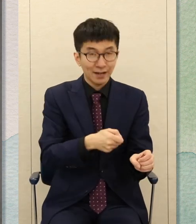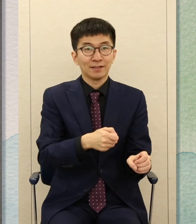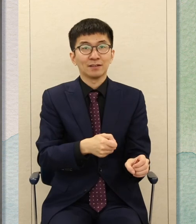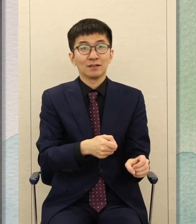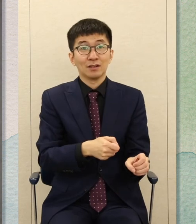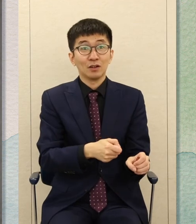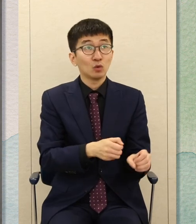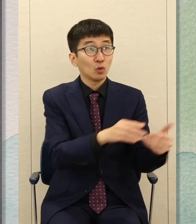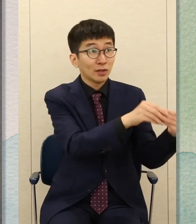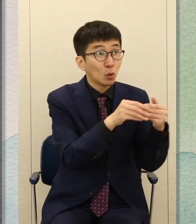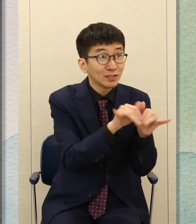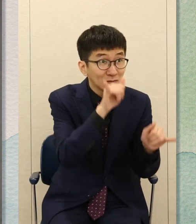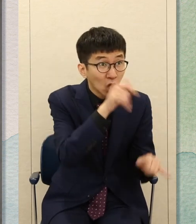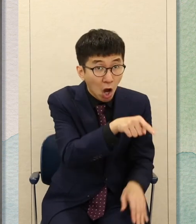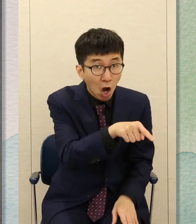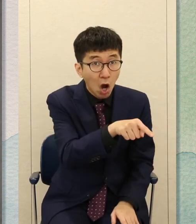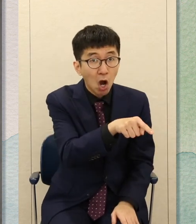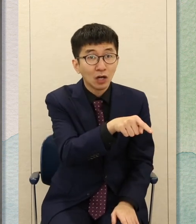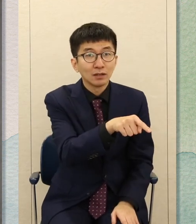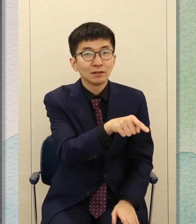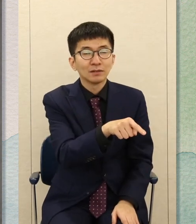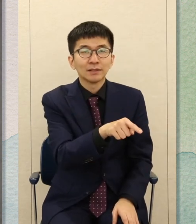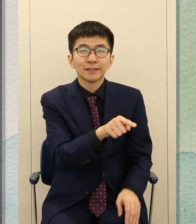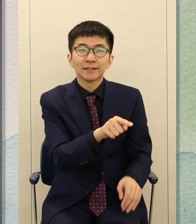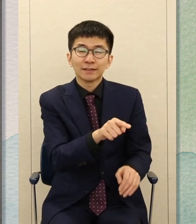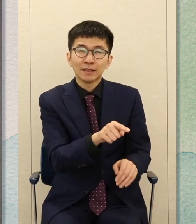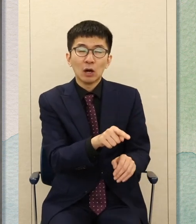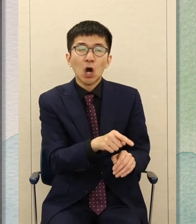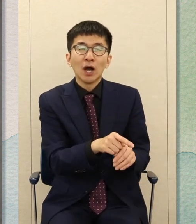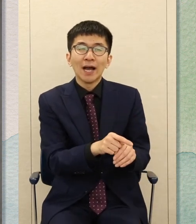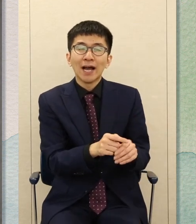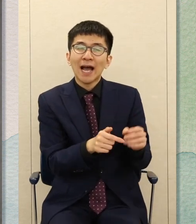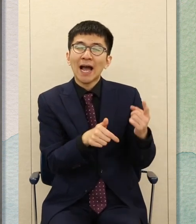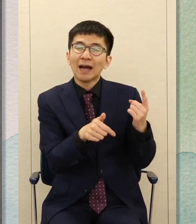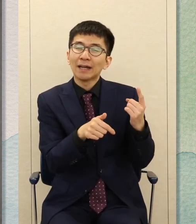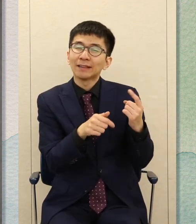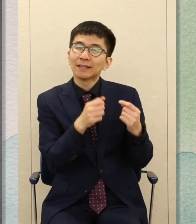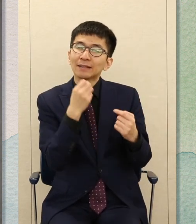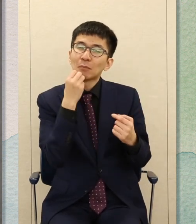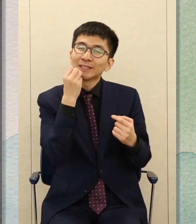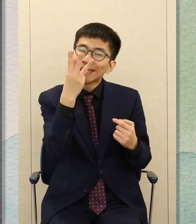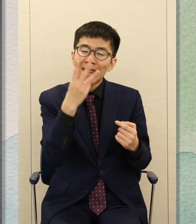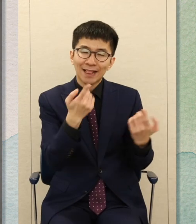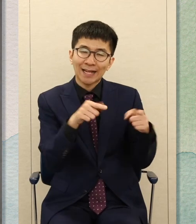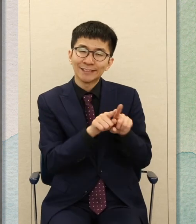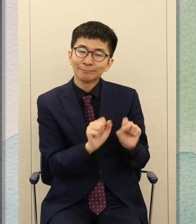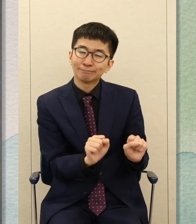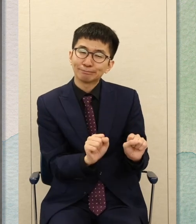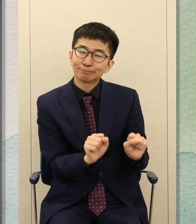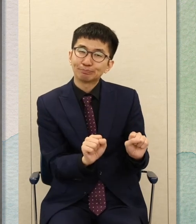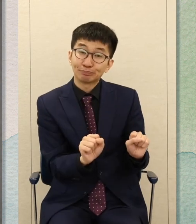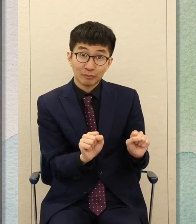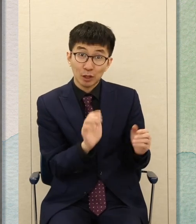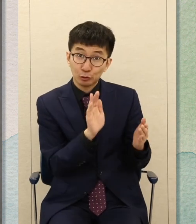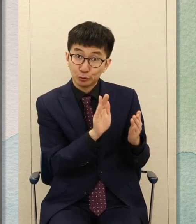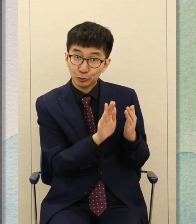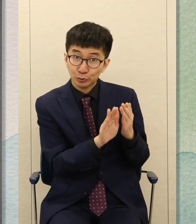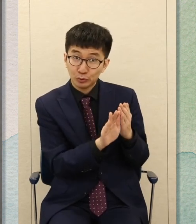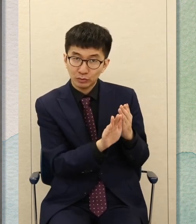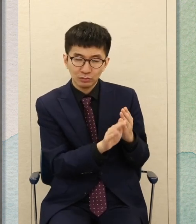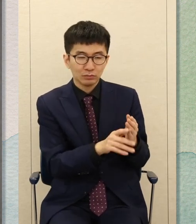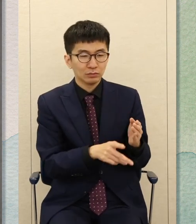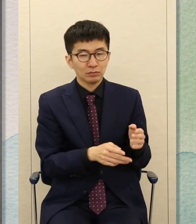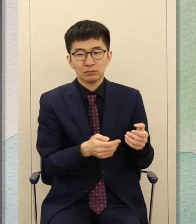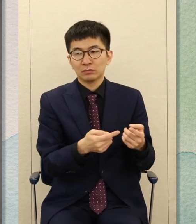온 분이 있잖아요. 그분하고 한 시즌은 보낼 수 있어요. 근데 한 시즌 보낸 다음에는 예,